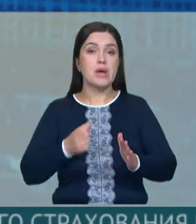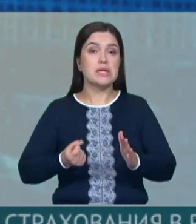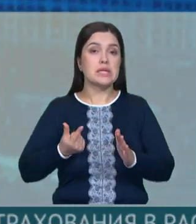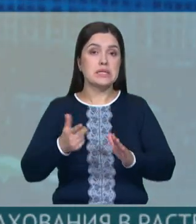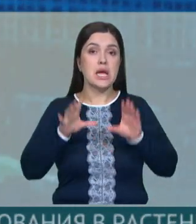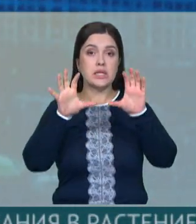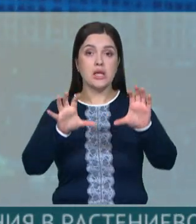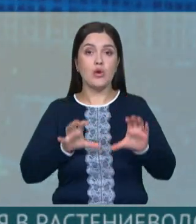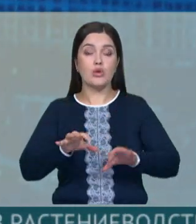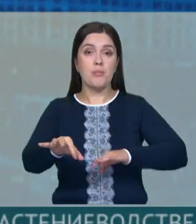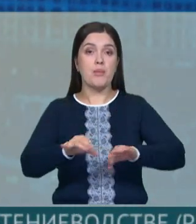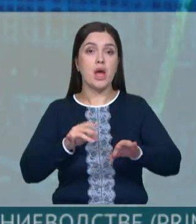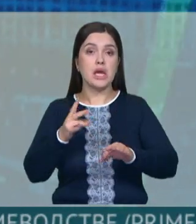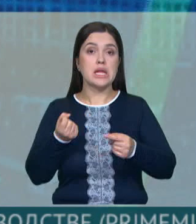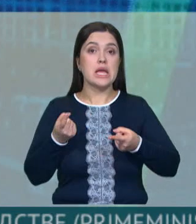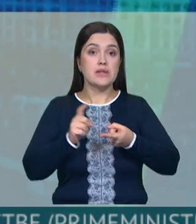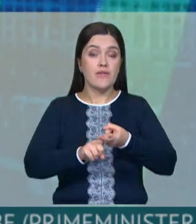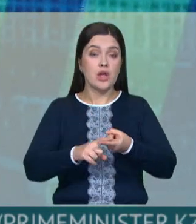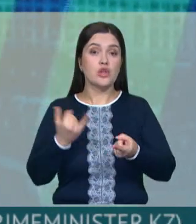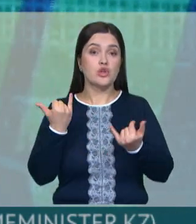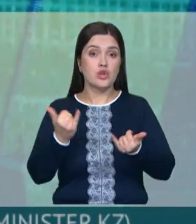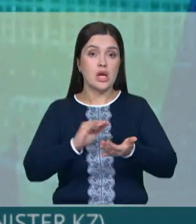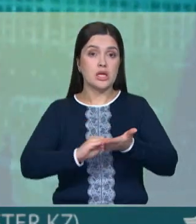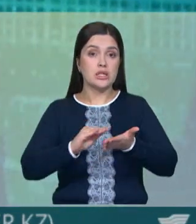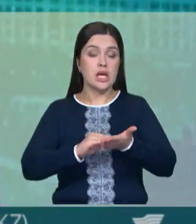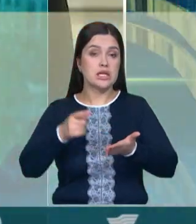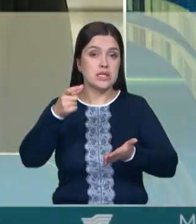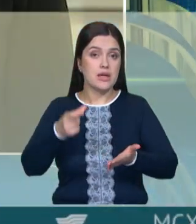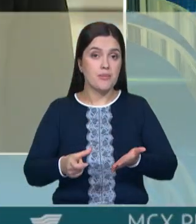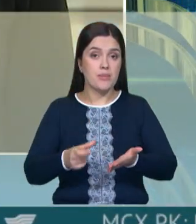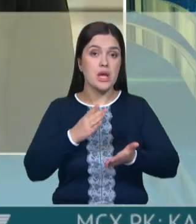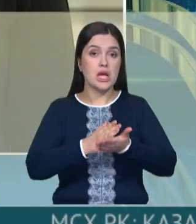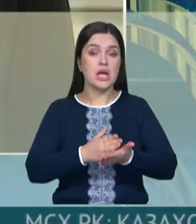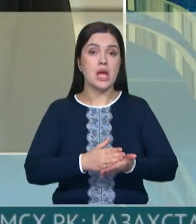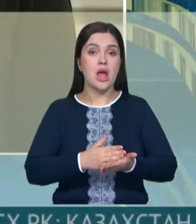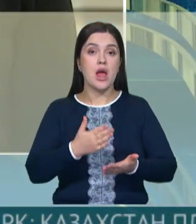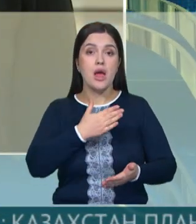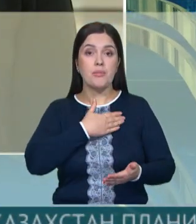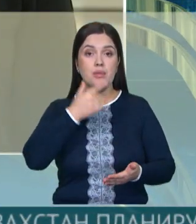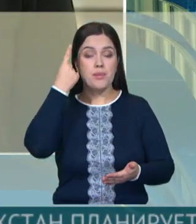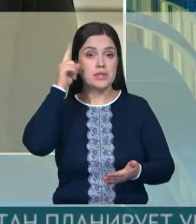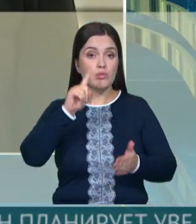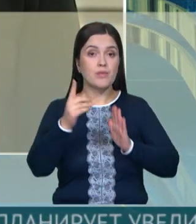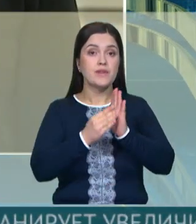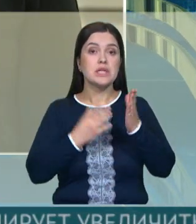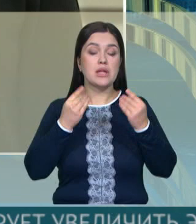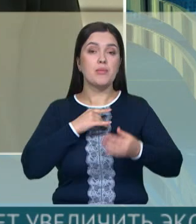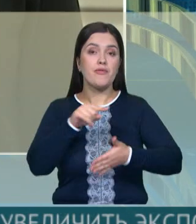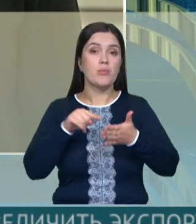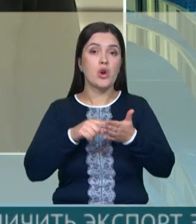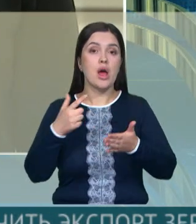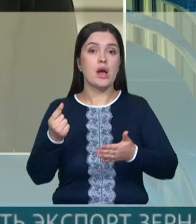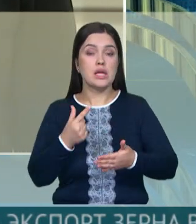несколько законопроектов, но на связь с нами выходит наш корреспондент Ирина Камышова. Ира, мы знаем, что на повестке дня